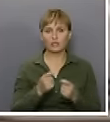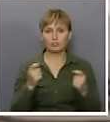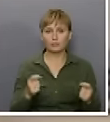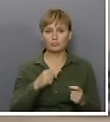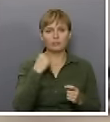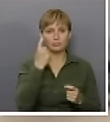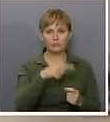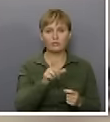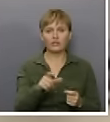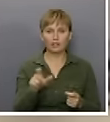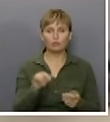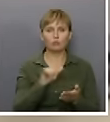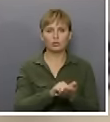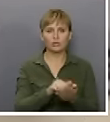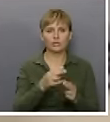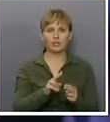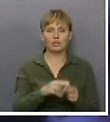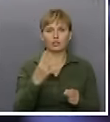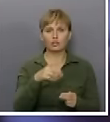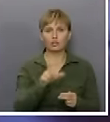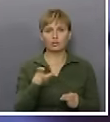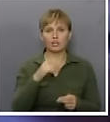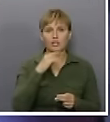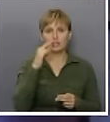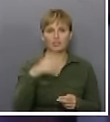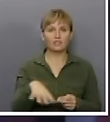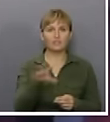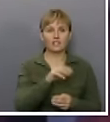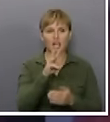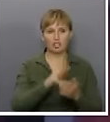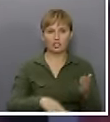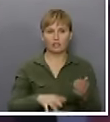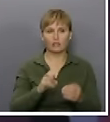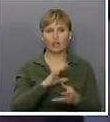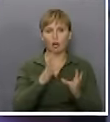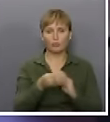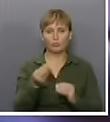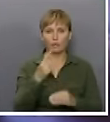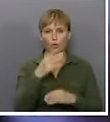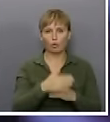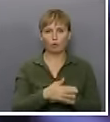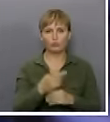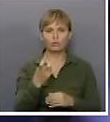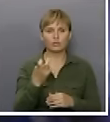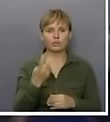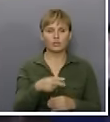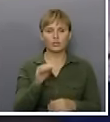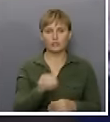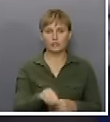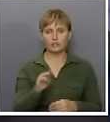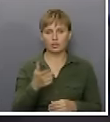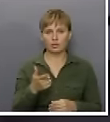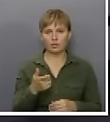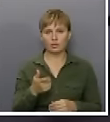личности автолюбителей установлены это четверо граждан Казахстана все они оштрафованы на общую сумму около 220.000